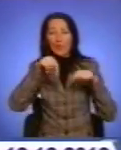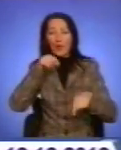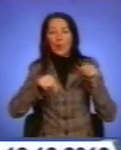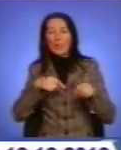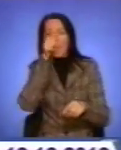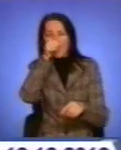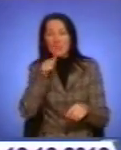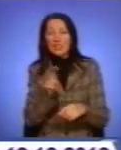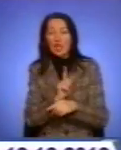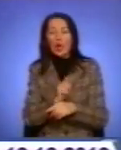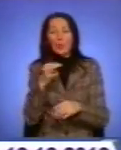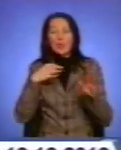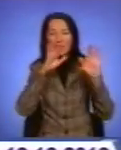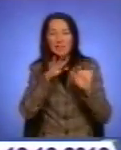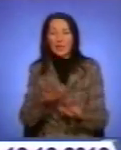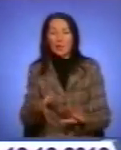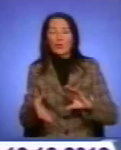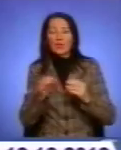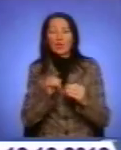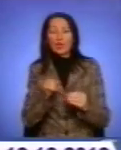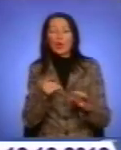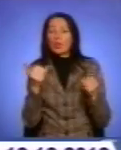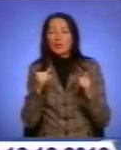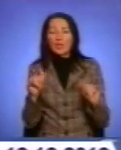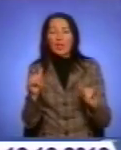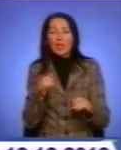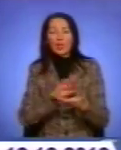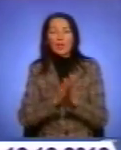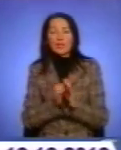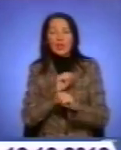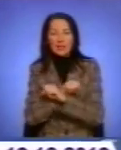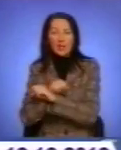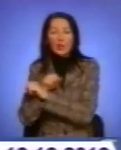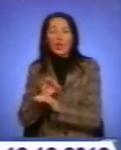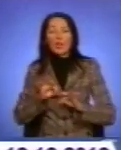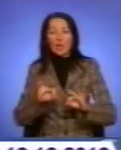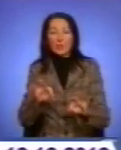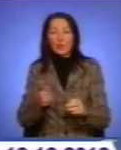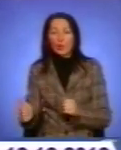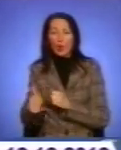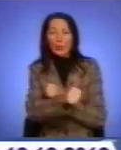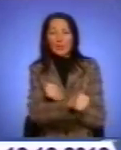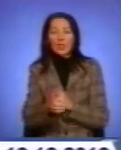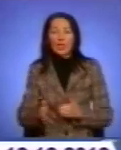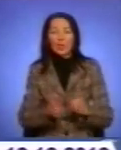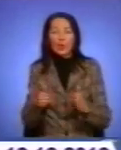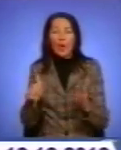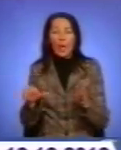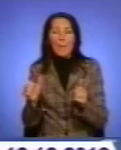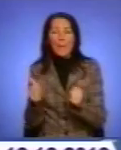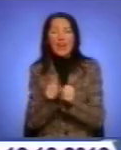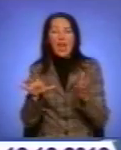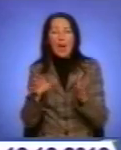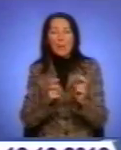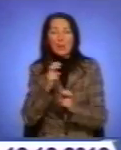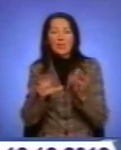чого склалася надзвичайна ситуація – затори автотранспорту на об'їзній дорозі Тернополя поблизу підприємства «Ватра». Про її ліквідацію